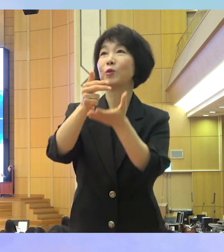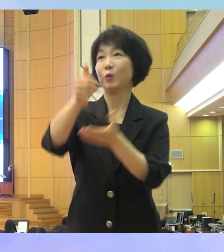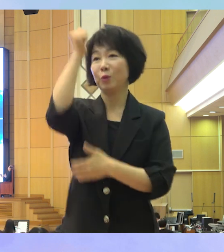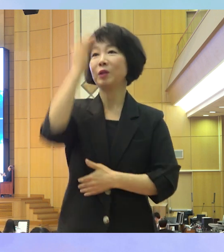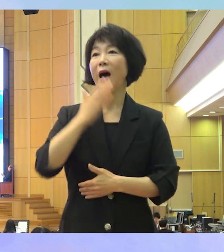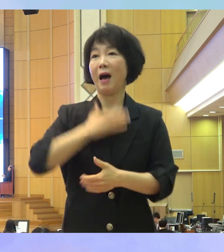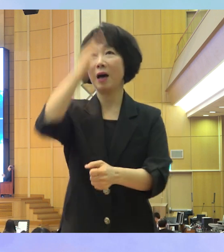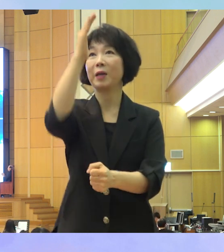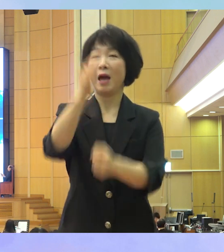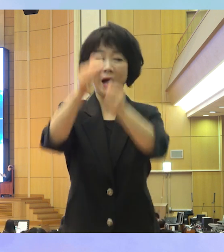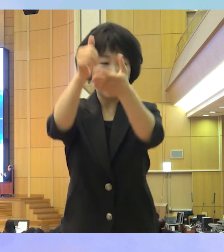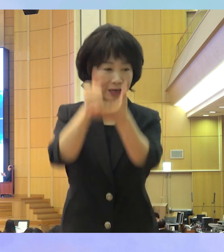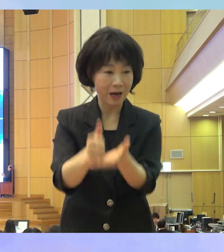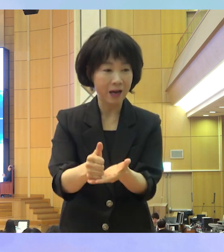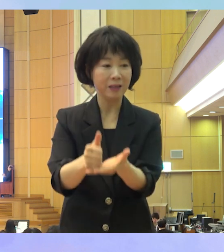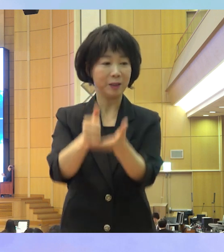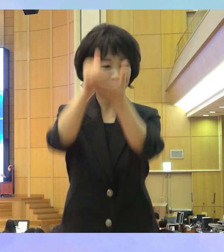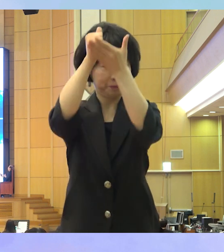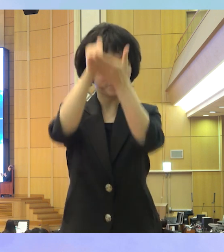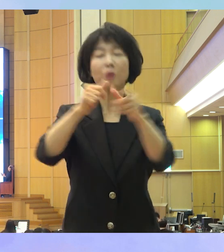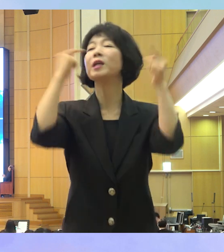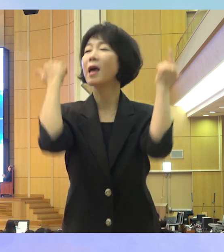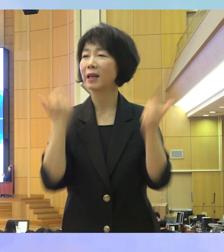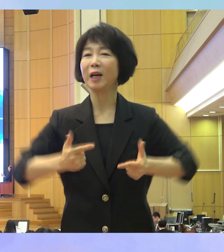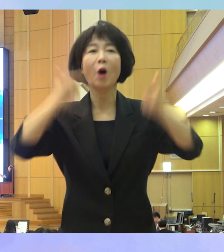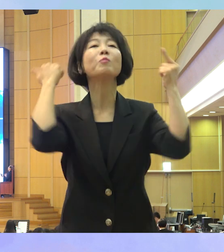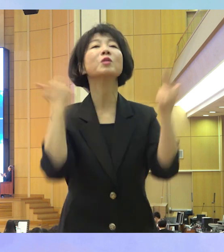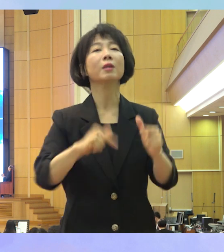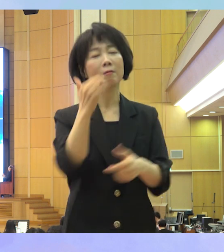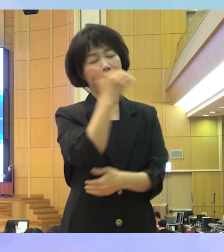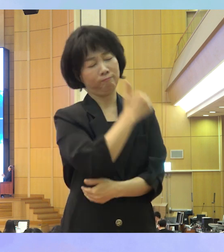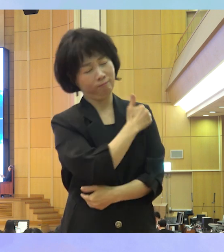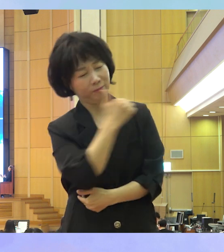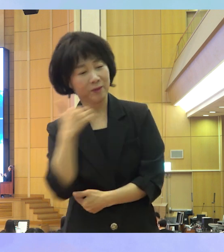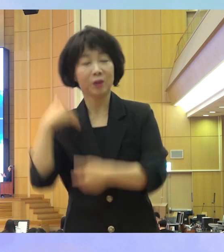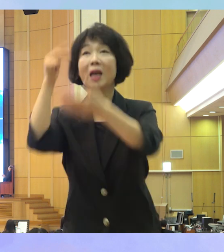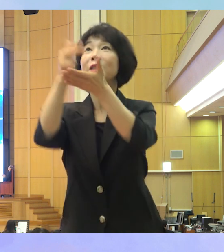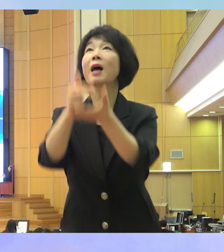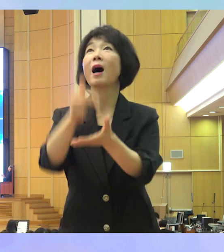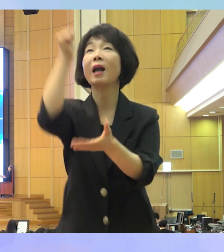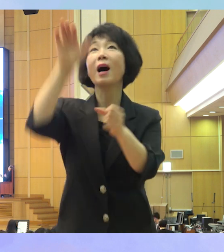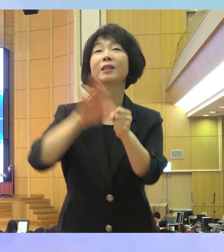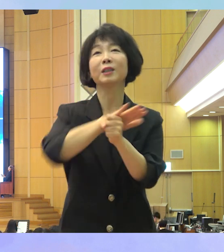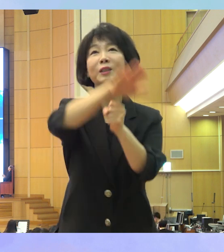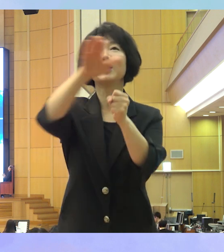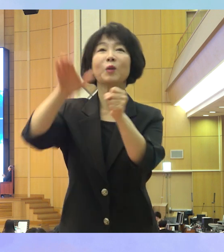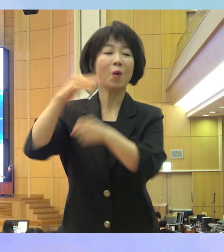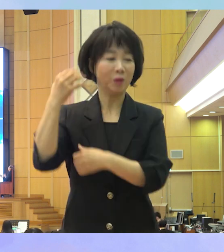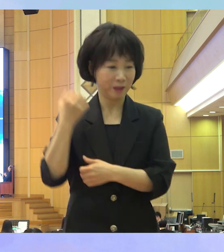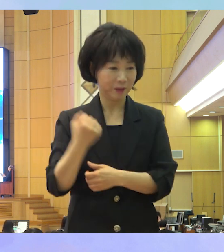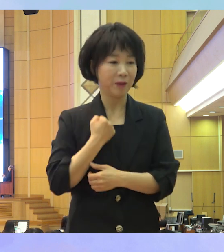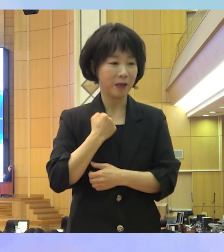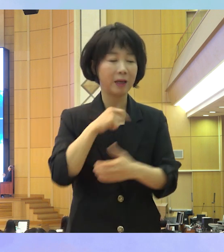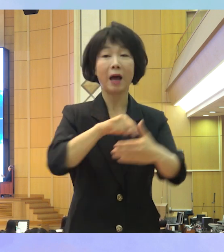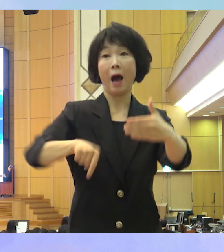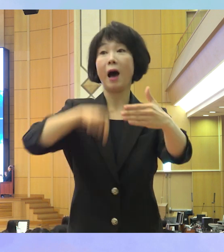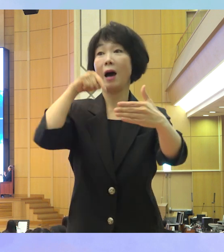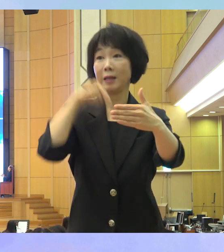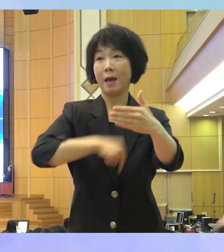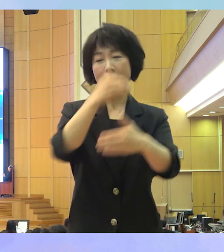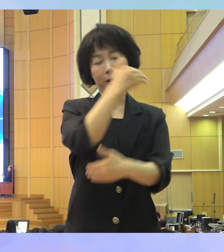살아계신 주 나의 하나님 언제나 넘치는 주의 사랑으로 내